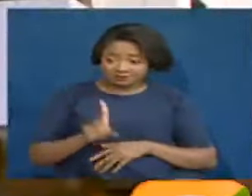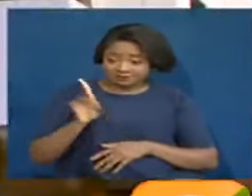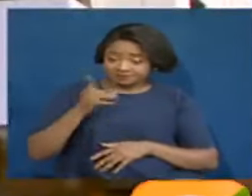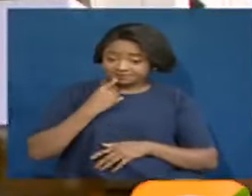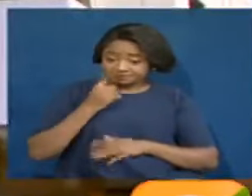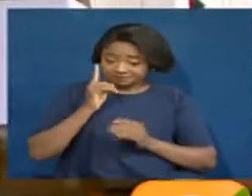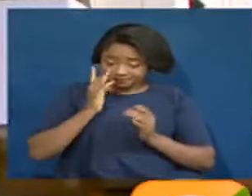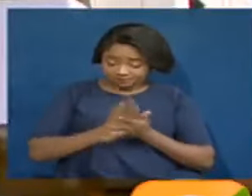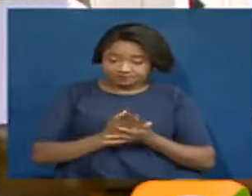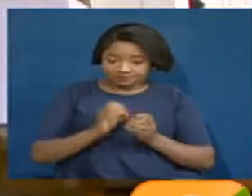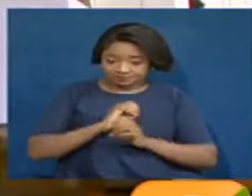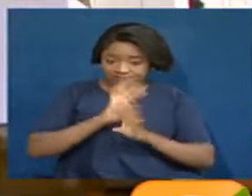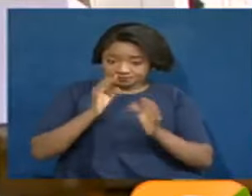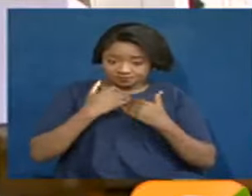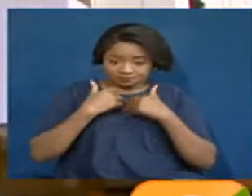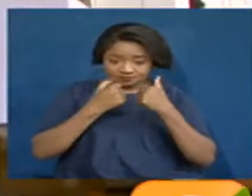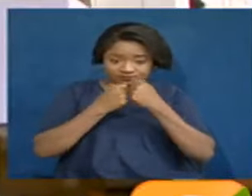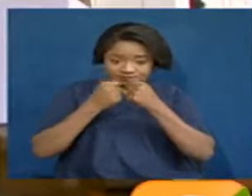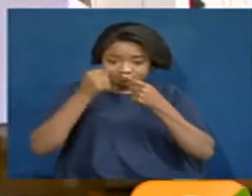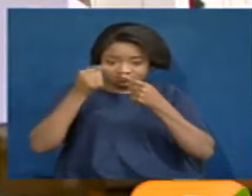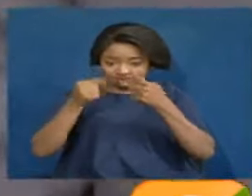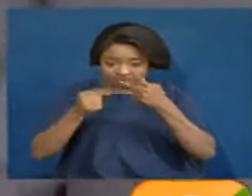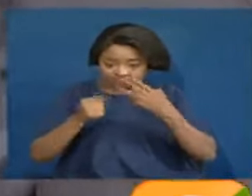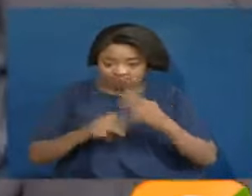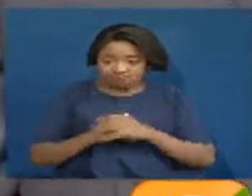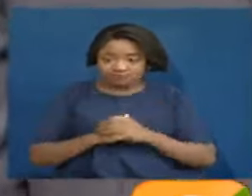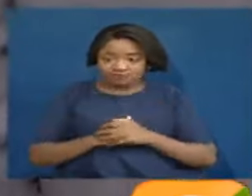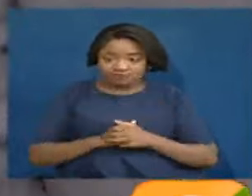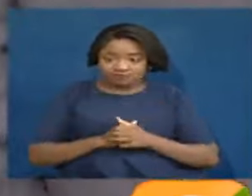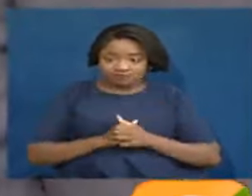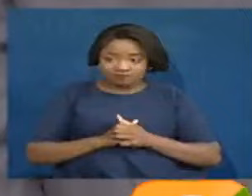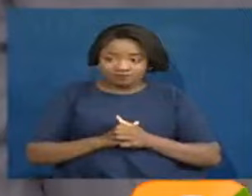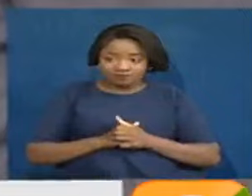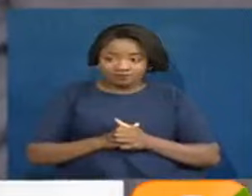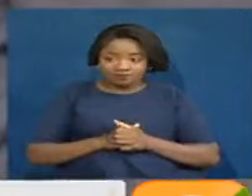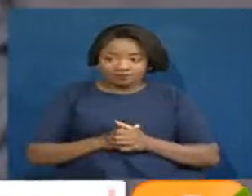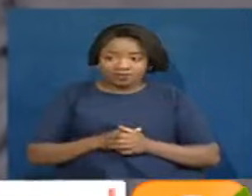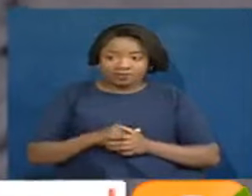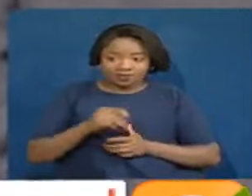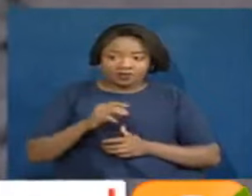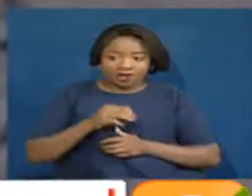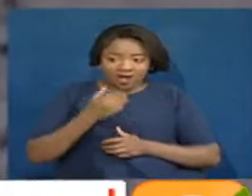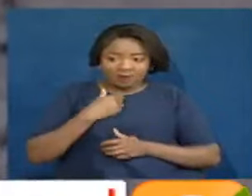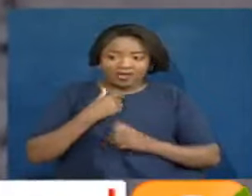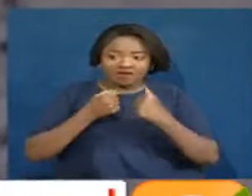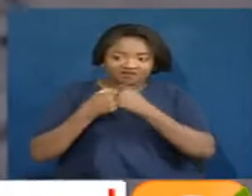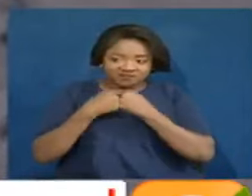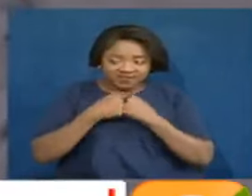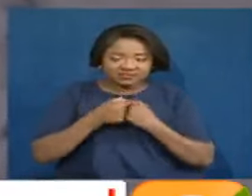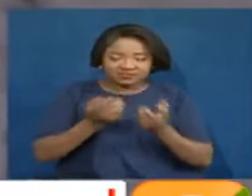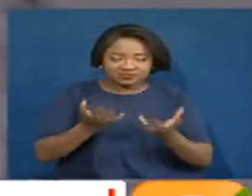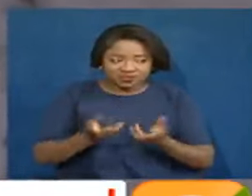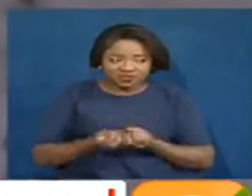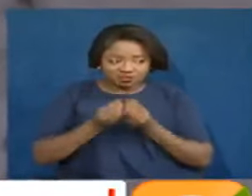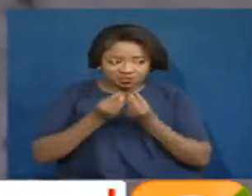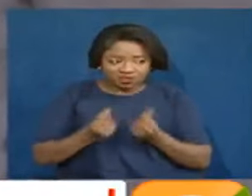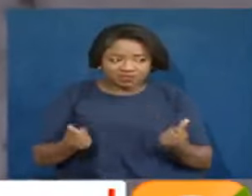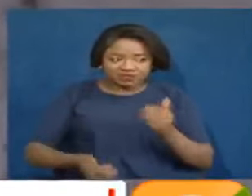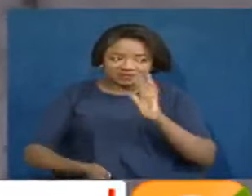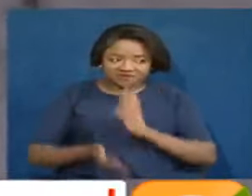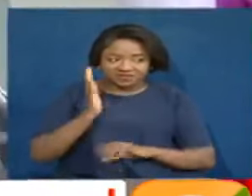changamoto ambazo wizara yake iko mbioni kuzitatua. There are challenges which will have robust interventions to address them immediately as